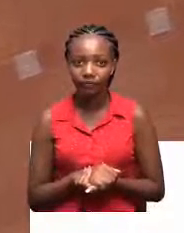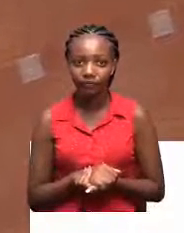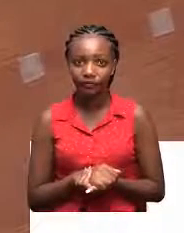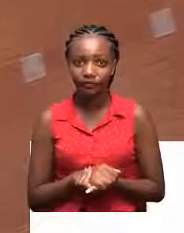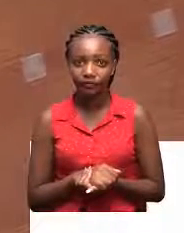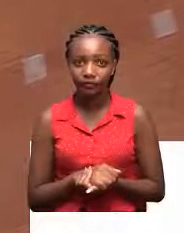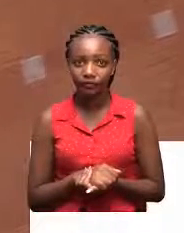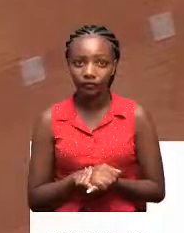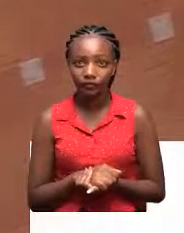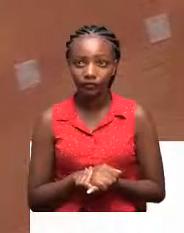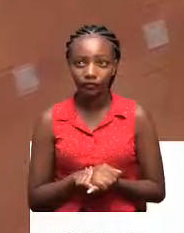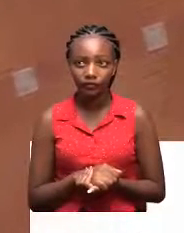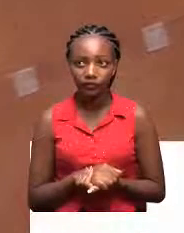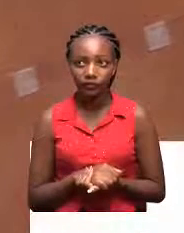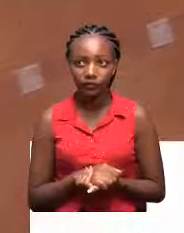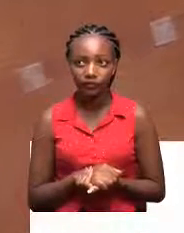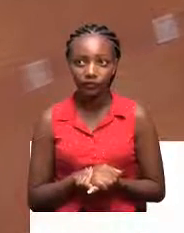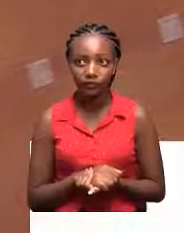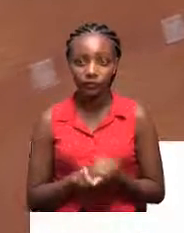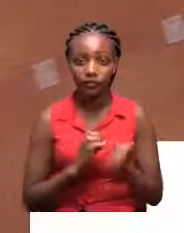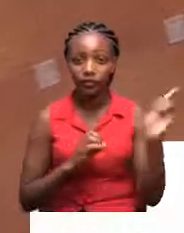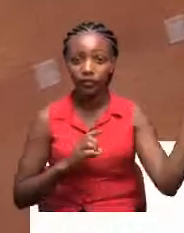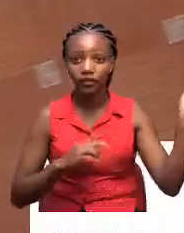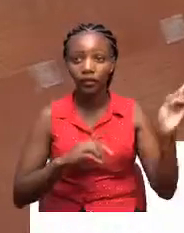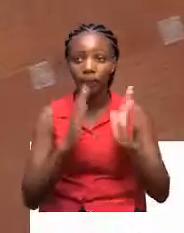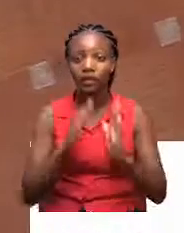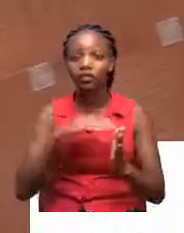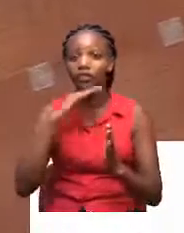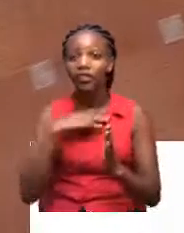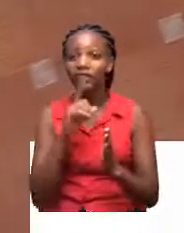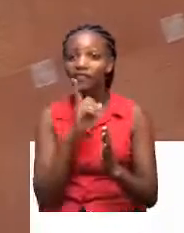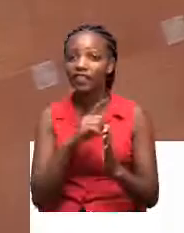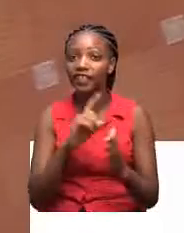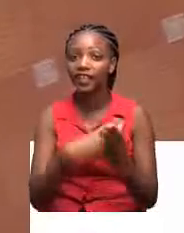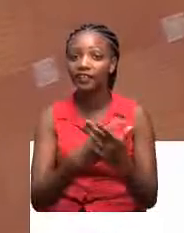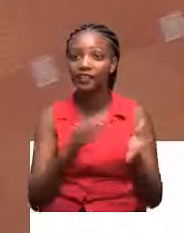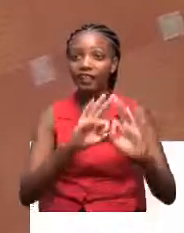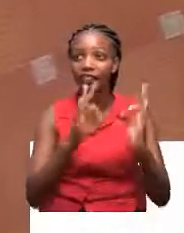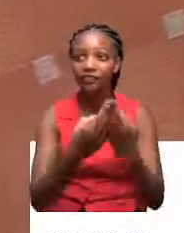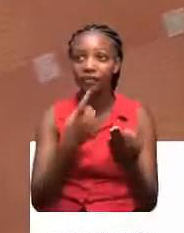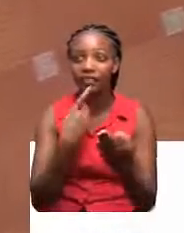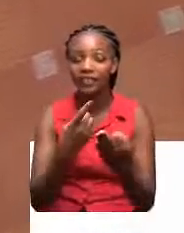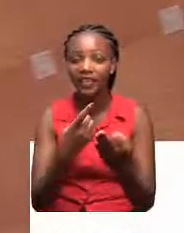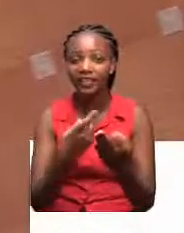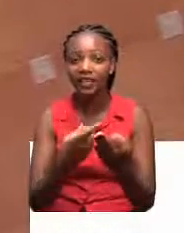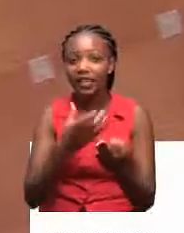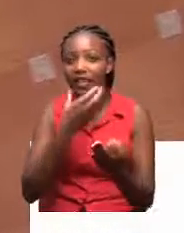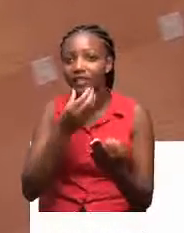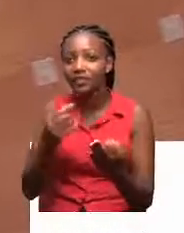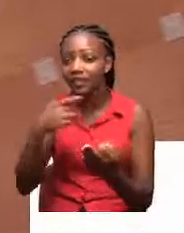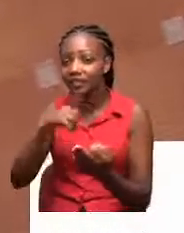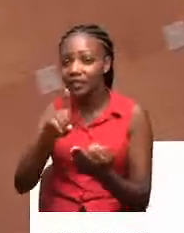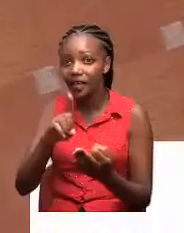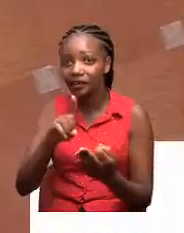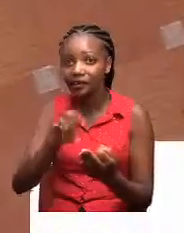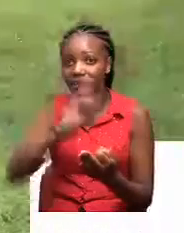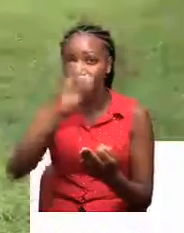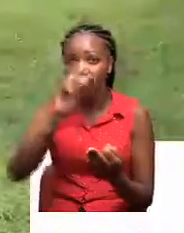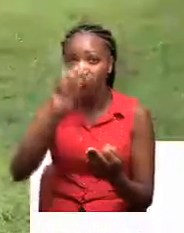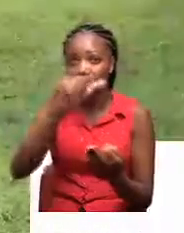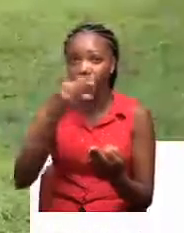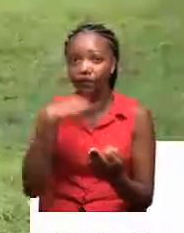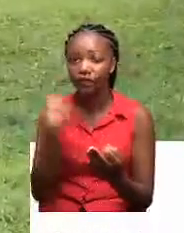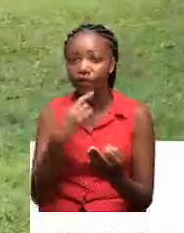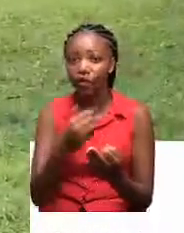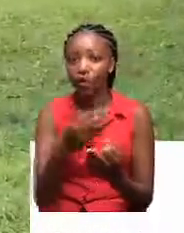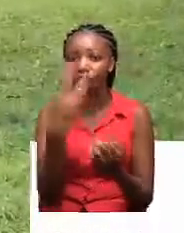Ikiongozwa na baba ya marehemu Alphonse Wafula, familia hiyo imefichua kwamba kijana wao Joseph Wafula mwenye umri wa